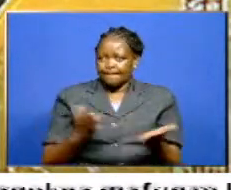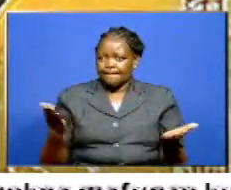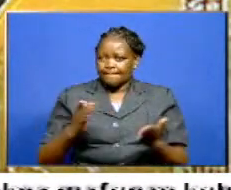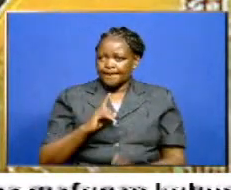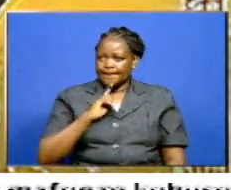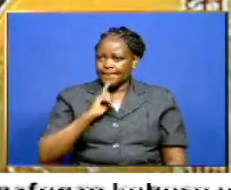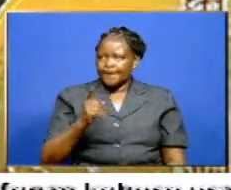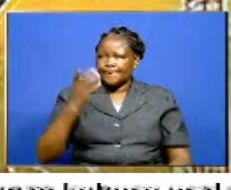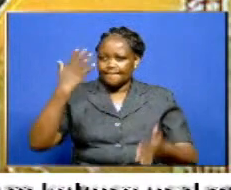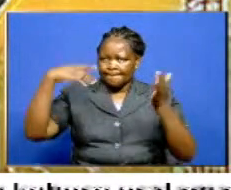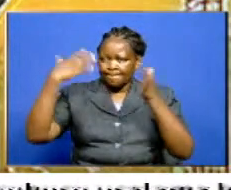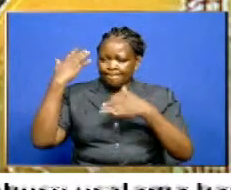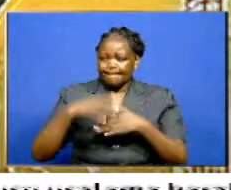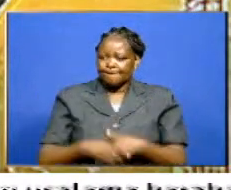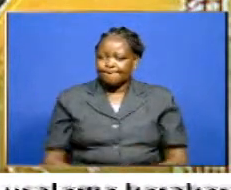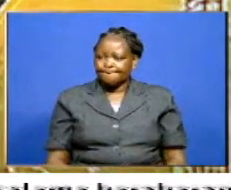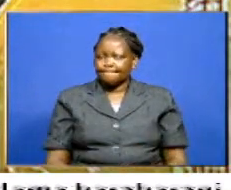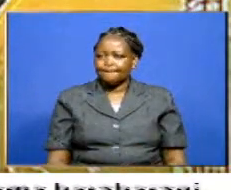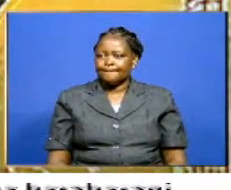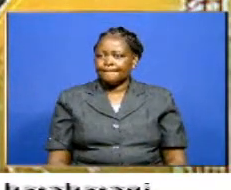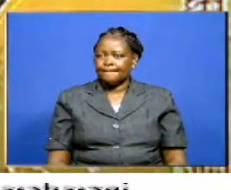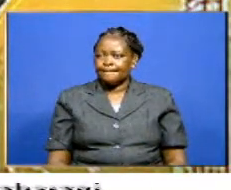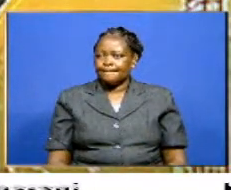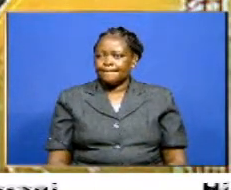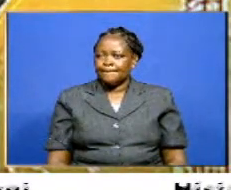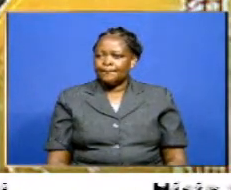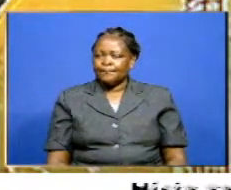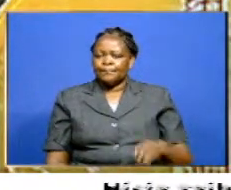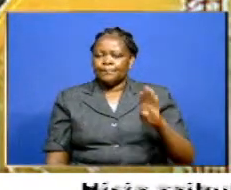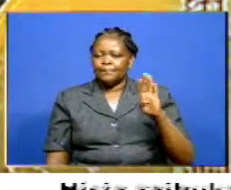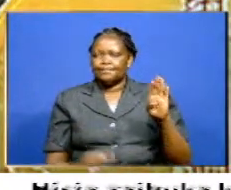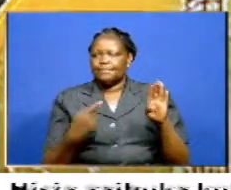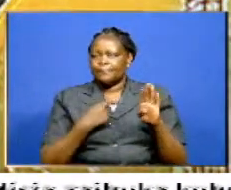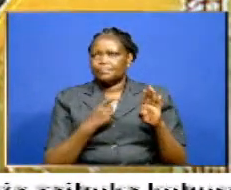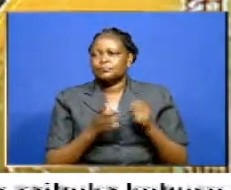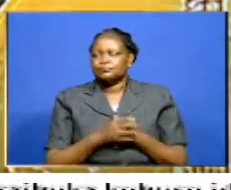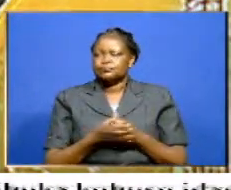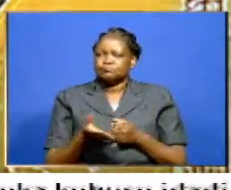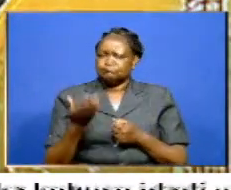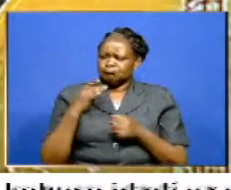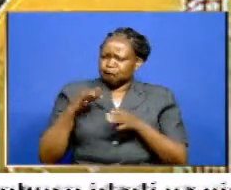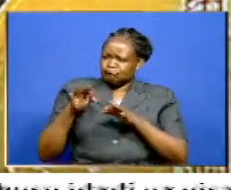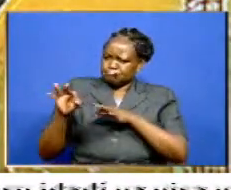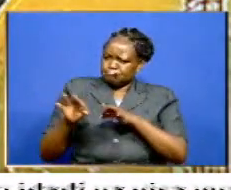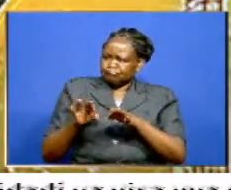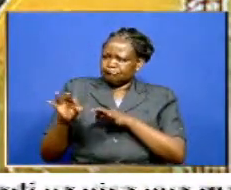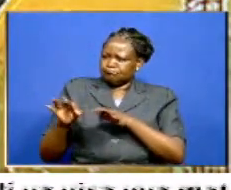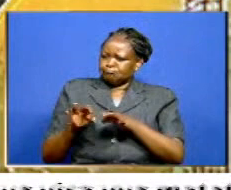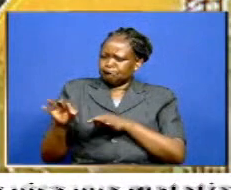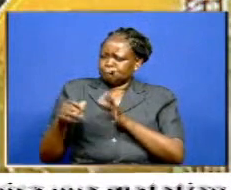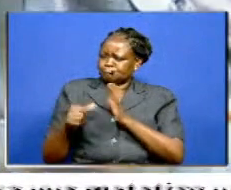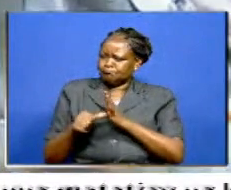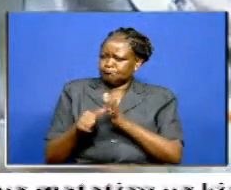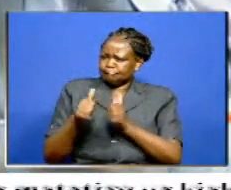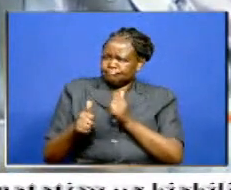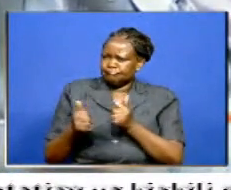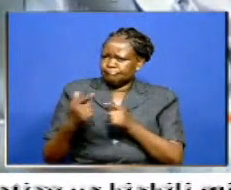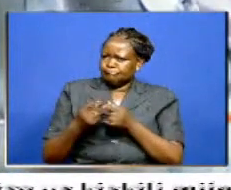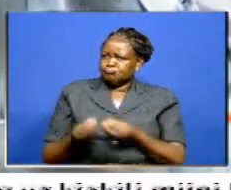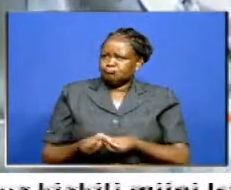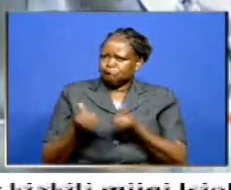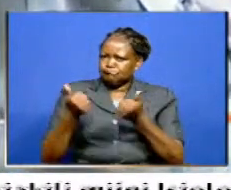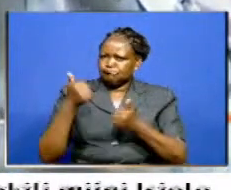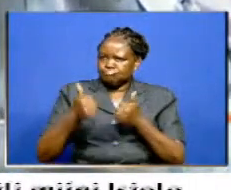Nirudi kwako Brian. Kegoli nonavo ameweza kuachanganua kwa kina hadi kutoa suluhisho ambalo serikali ambayo inaweza